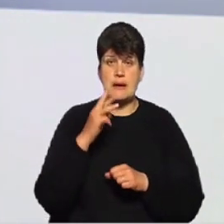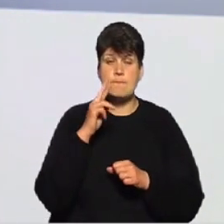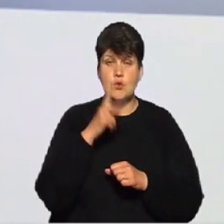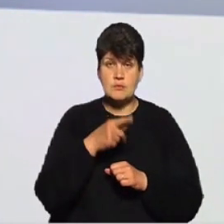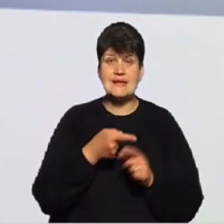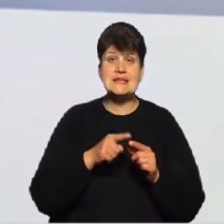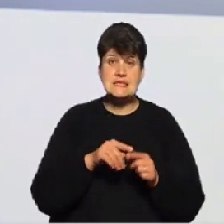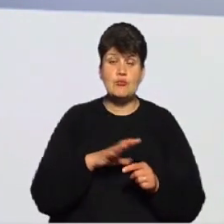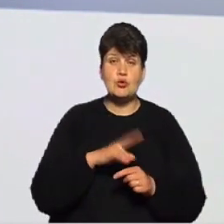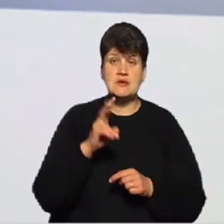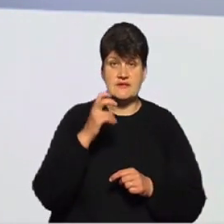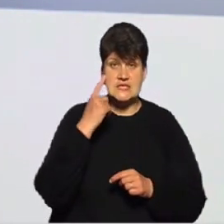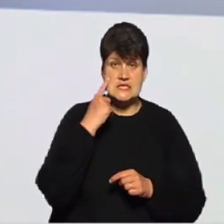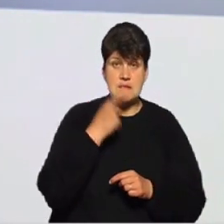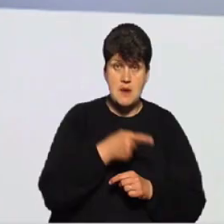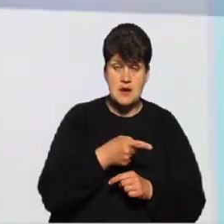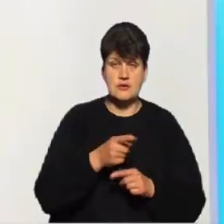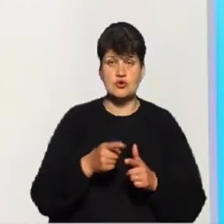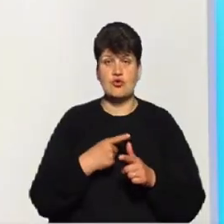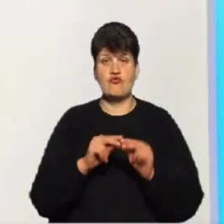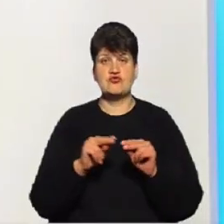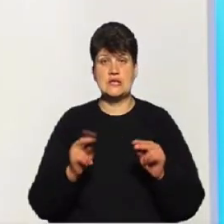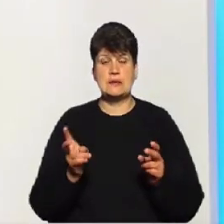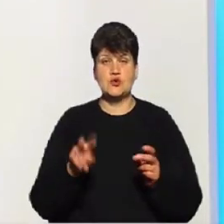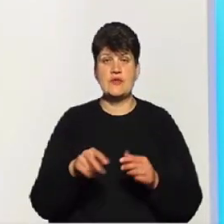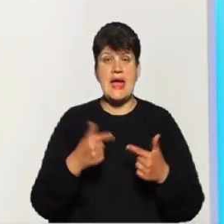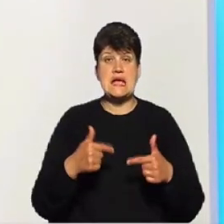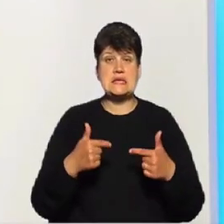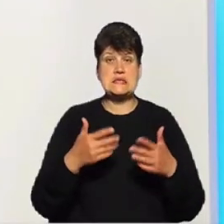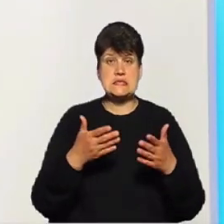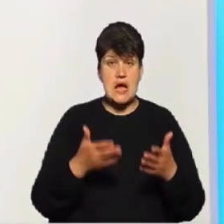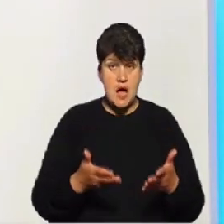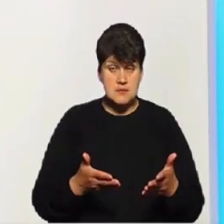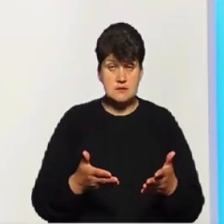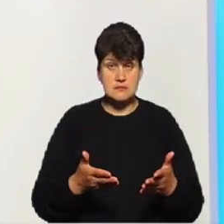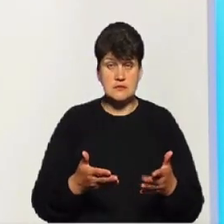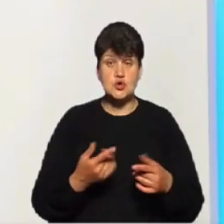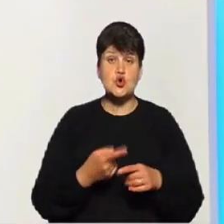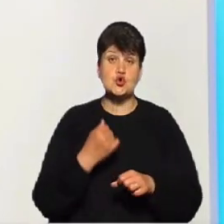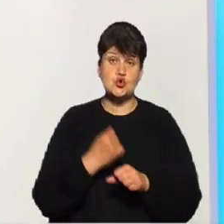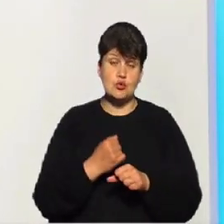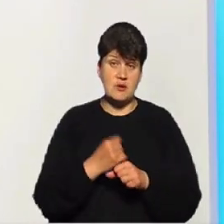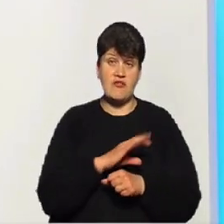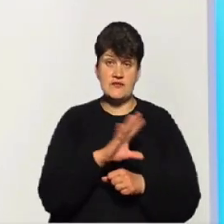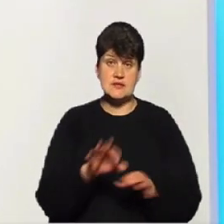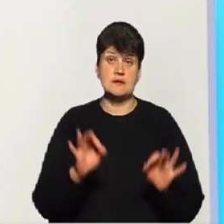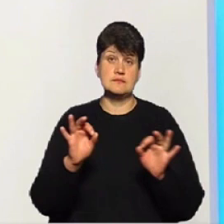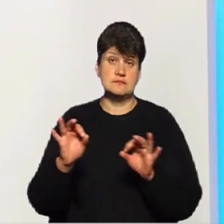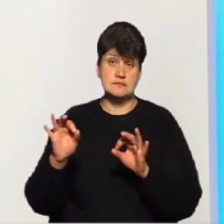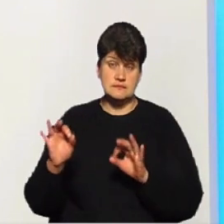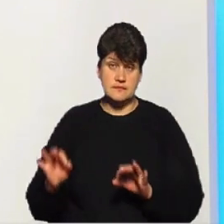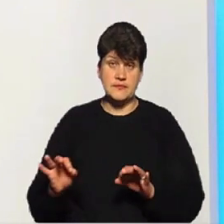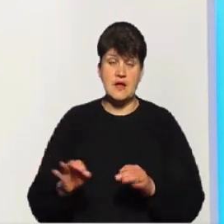помилки, і це вважалося би за 200 балів, то вчитель прийшов на екзамен, на тестування, зробив все вірно. Оце, власне, про це ми говоримо, але